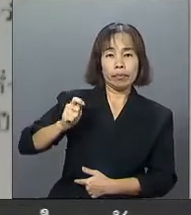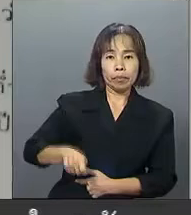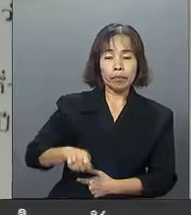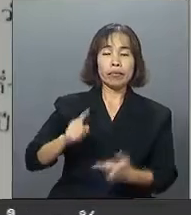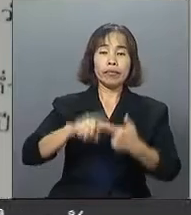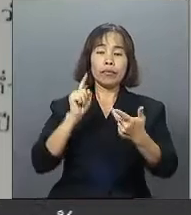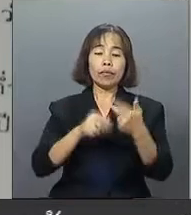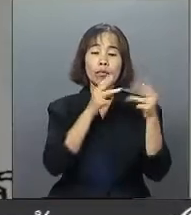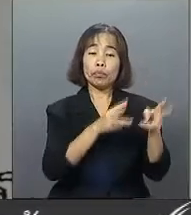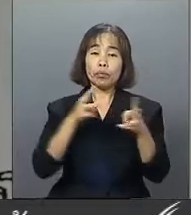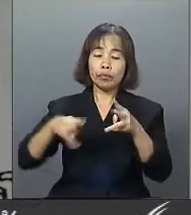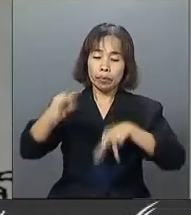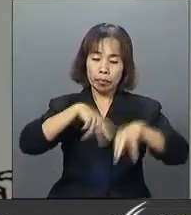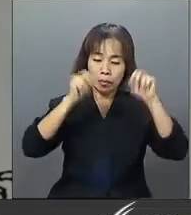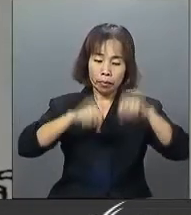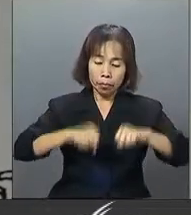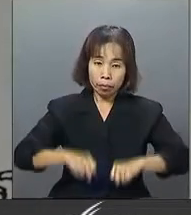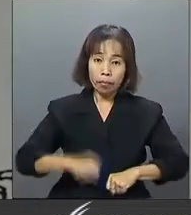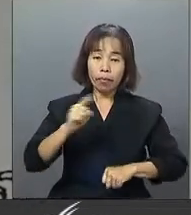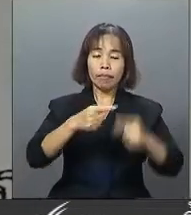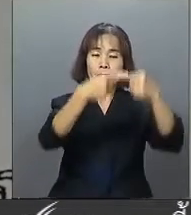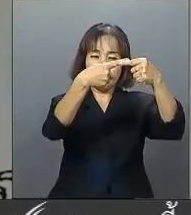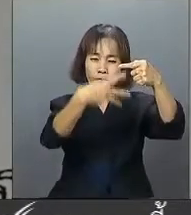ดีรวม92มาตรา